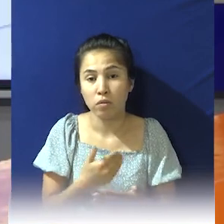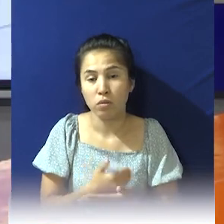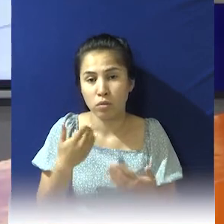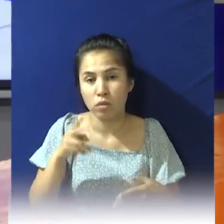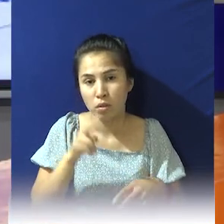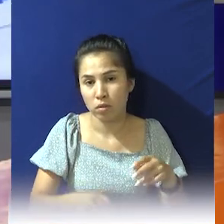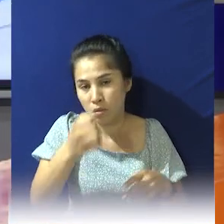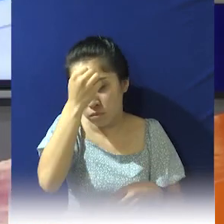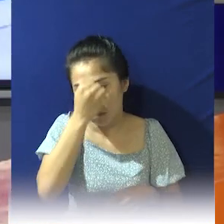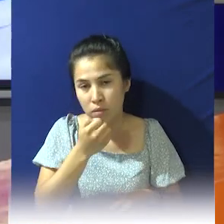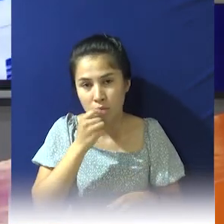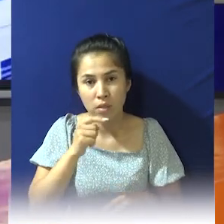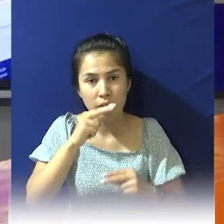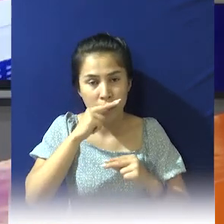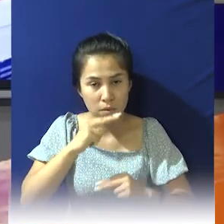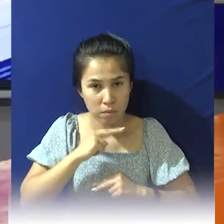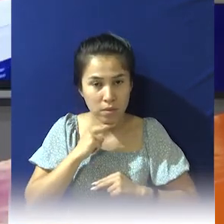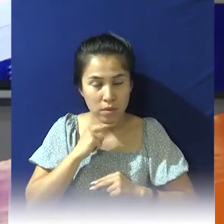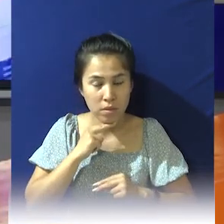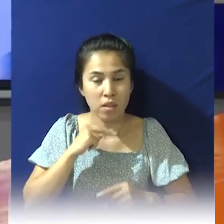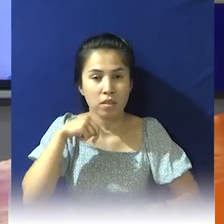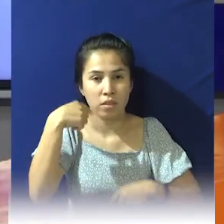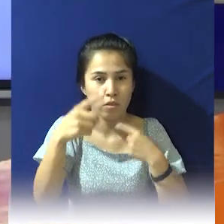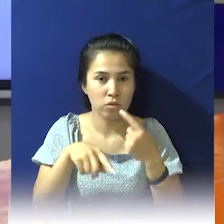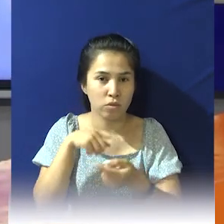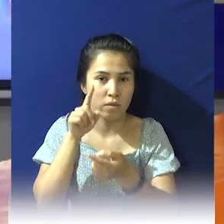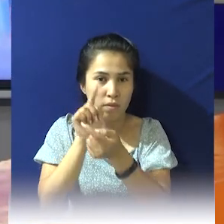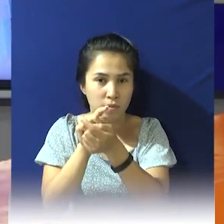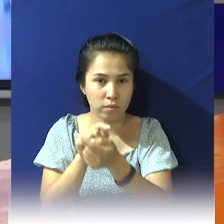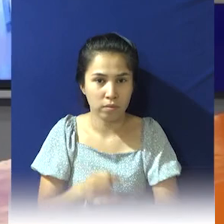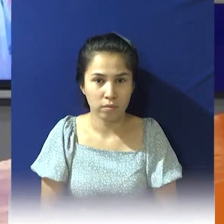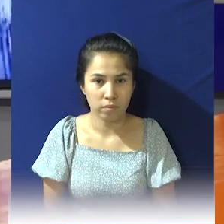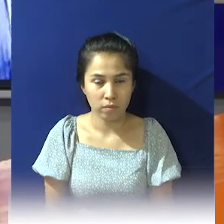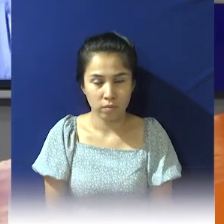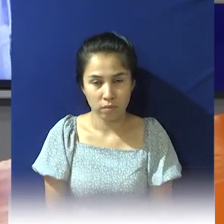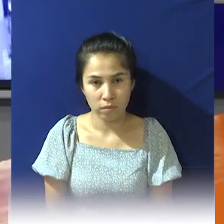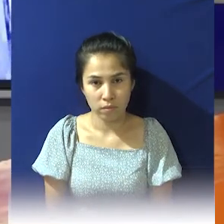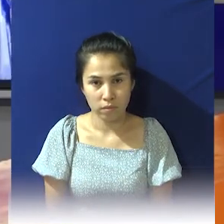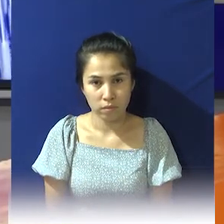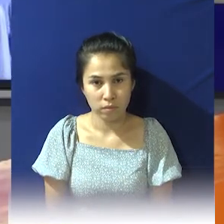новости на телеканале 77 ТВ. Мы рассказали о главных событиях сегодняшнего дня. Успехов вам! До новых встреч!